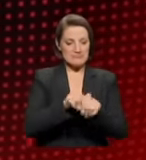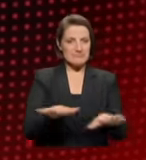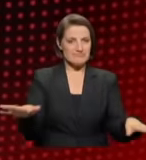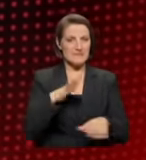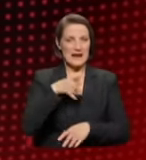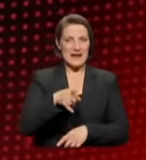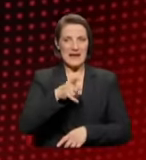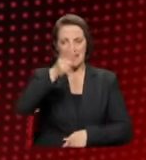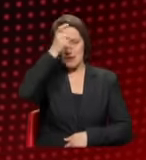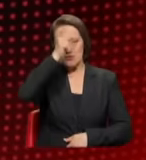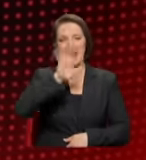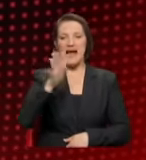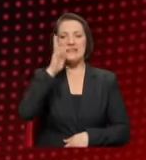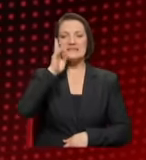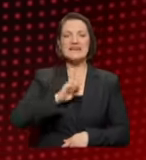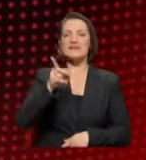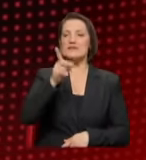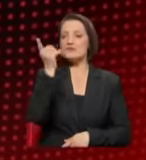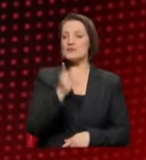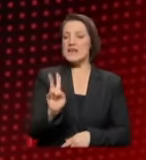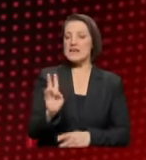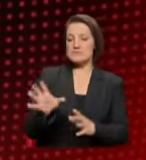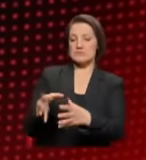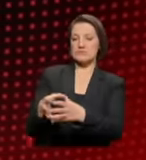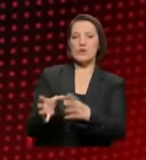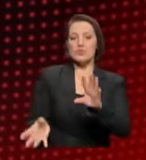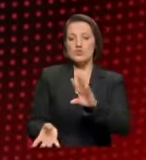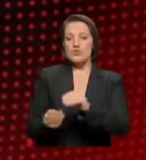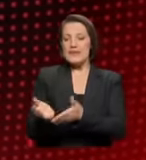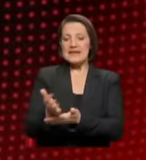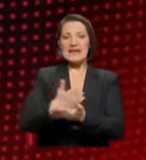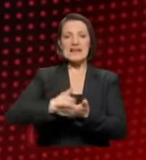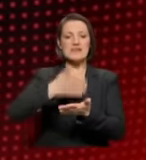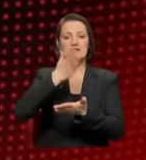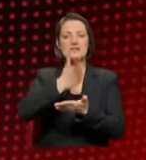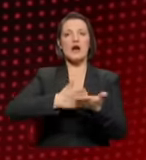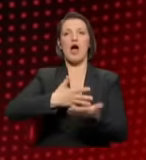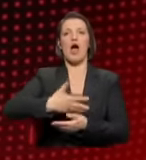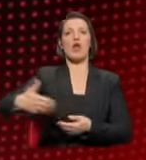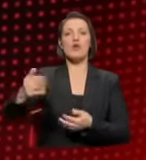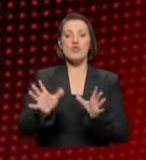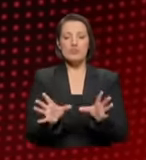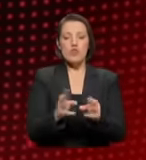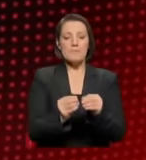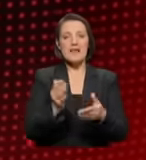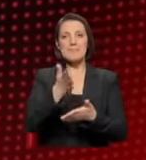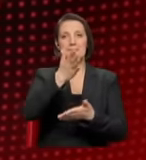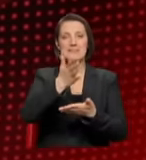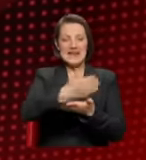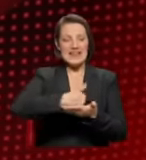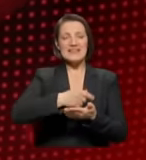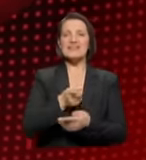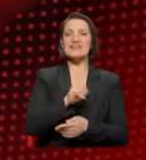ya, ülkedeki en zengin %20'lik kesim toplam gelirin yarısını alıyor. Toplam gelirin diğer